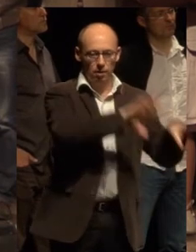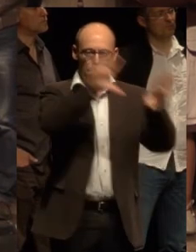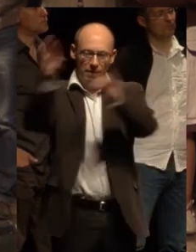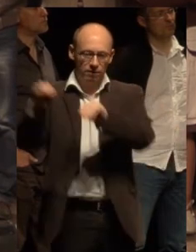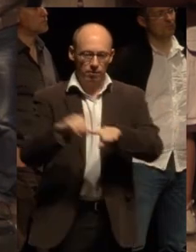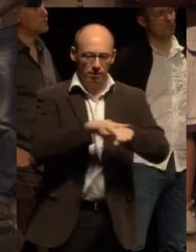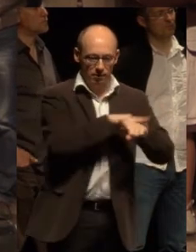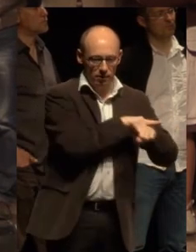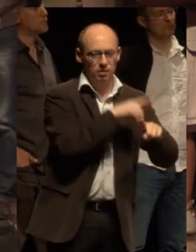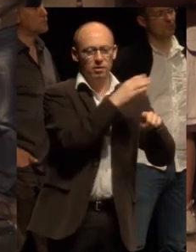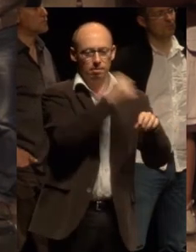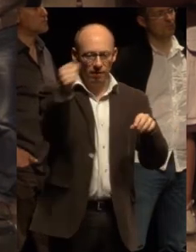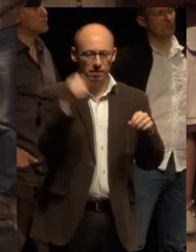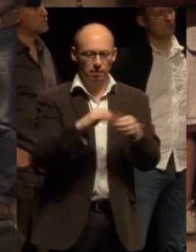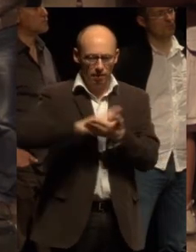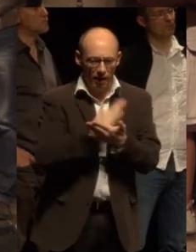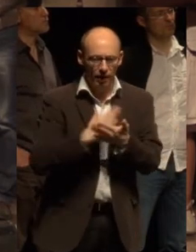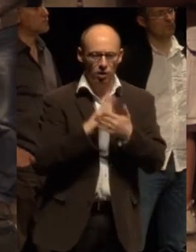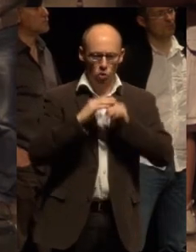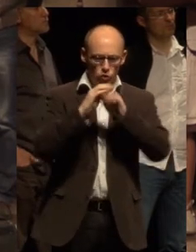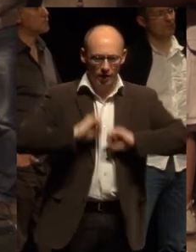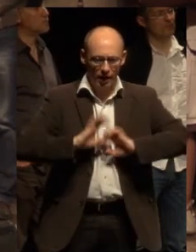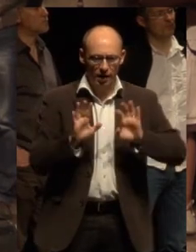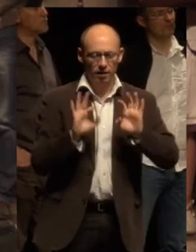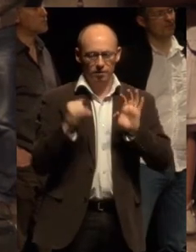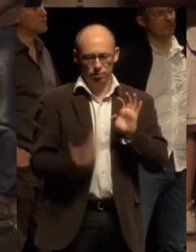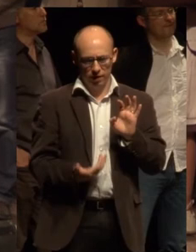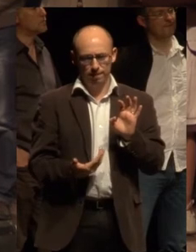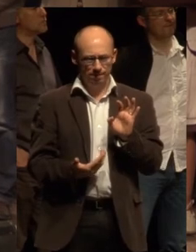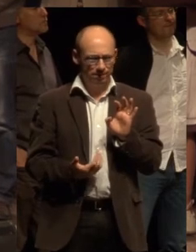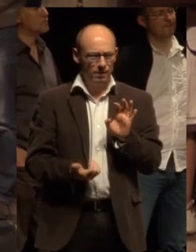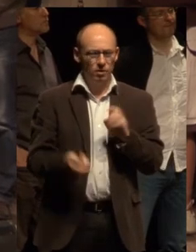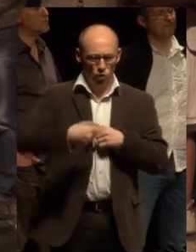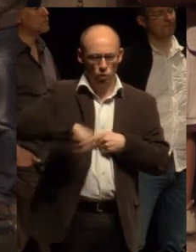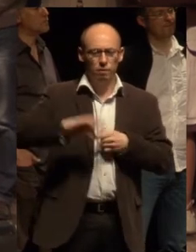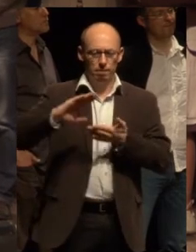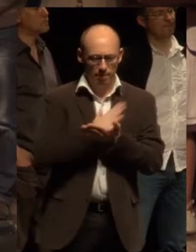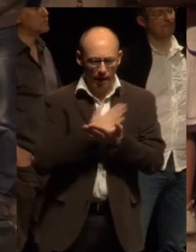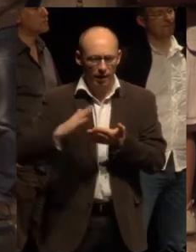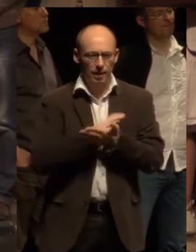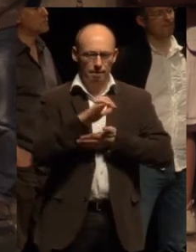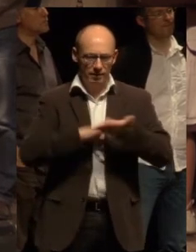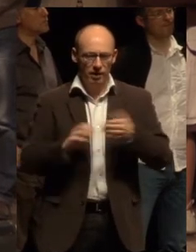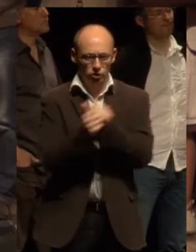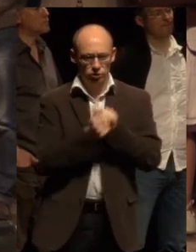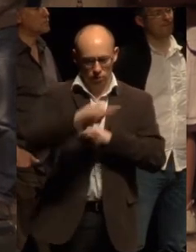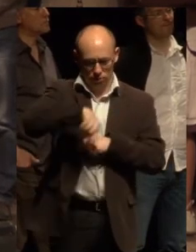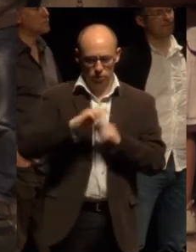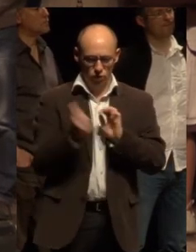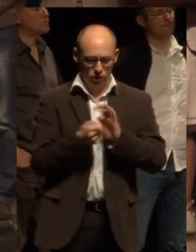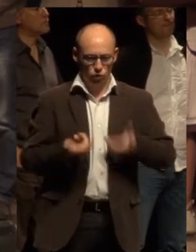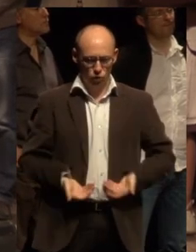allons préparer ce message ensemble dès maintenant. Cette méthode qui a guidé notre campagne, elle va également guider notre